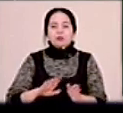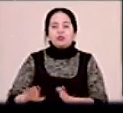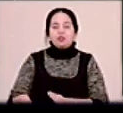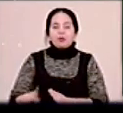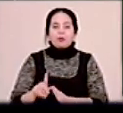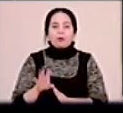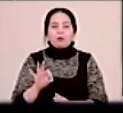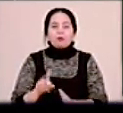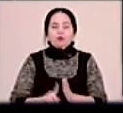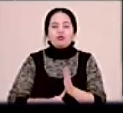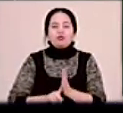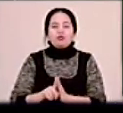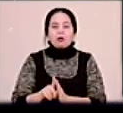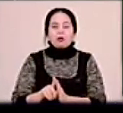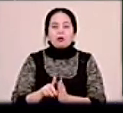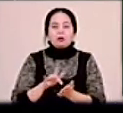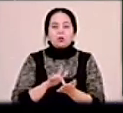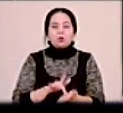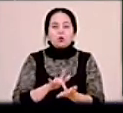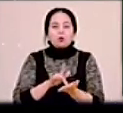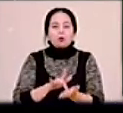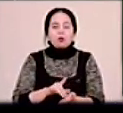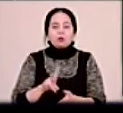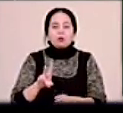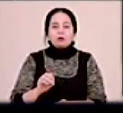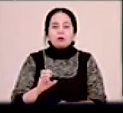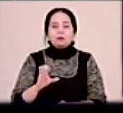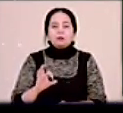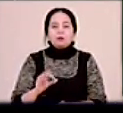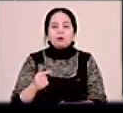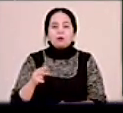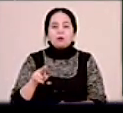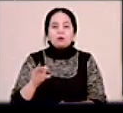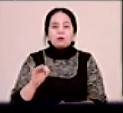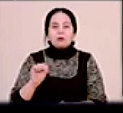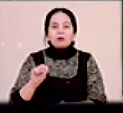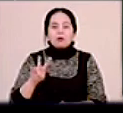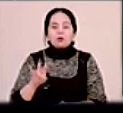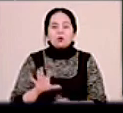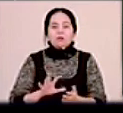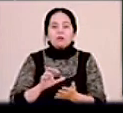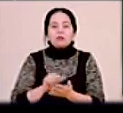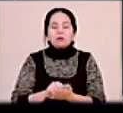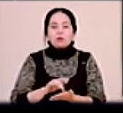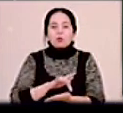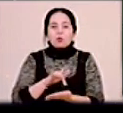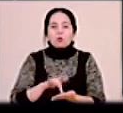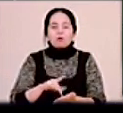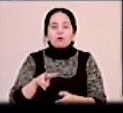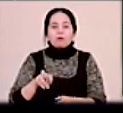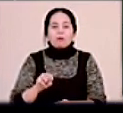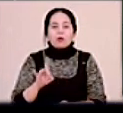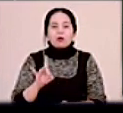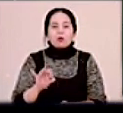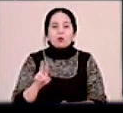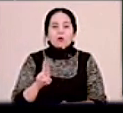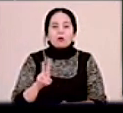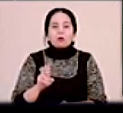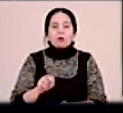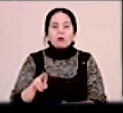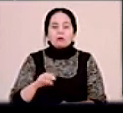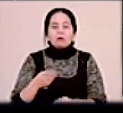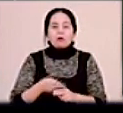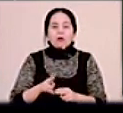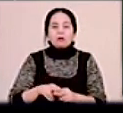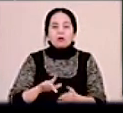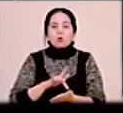Затем он начинает наступление на Согдиану, завладев городом Маракандой. Маракант, ребята, это